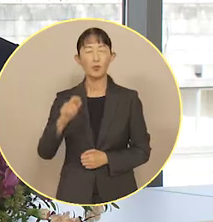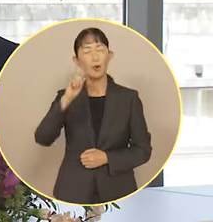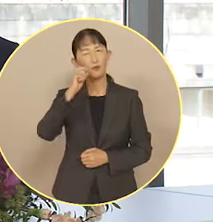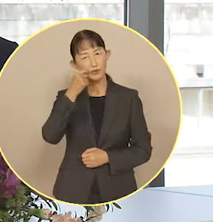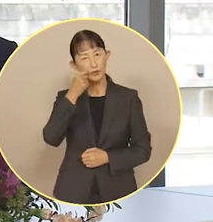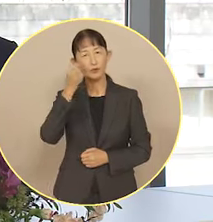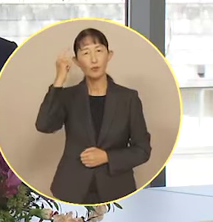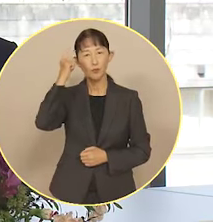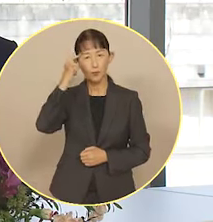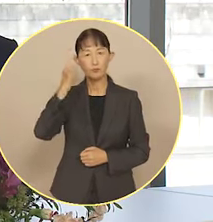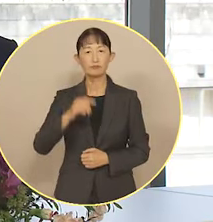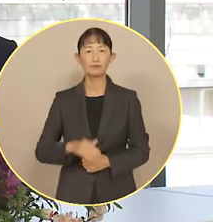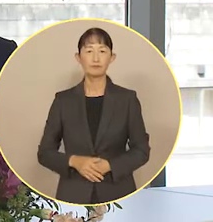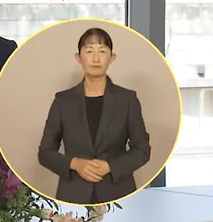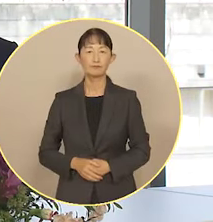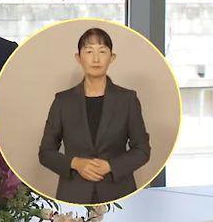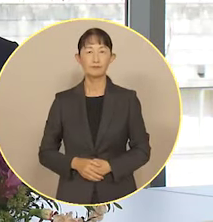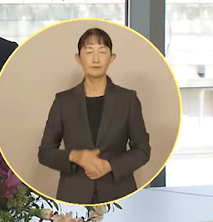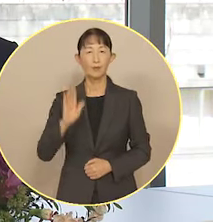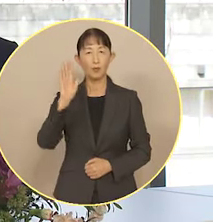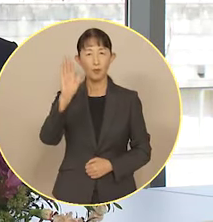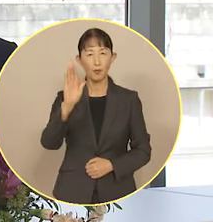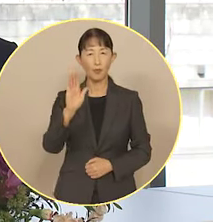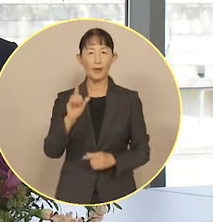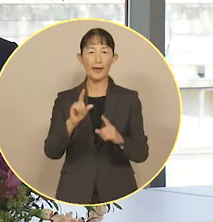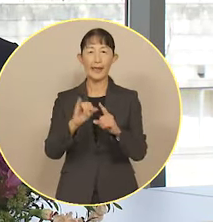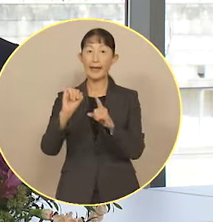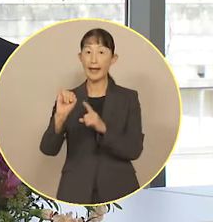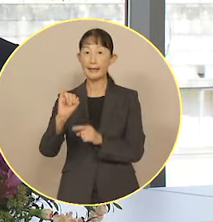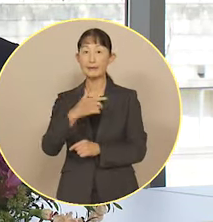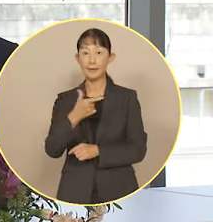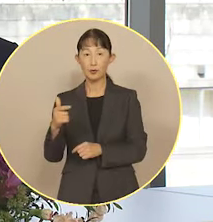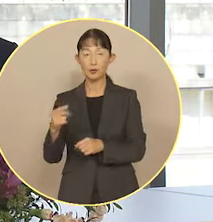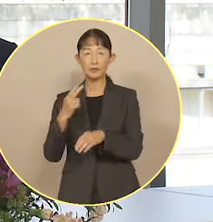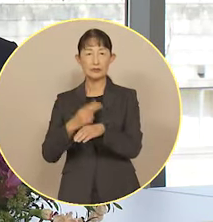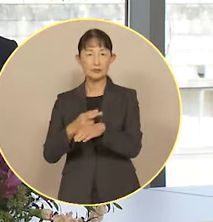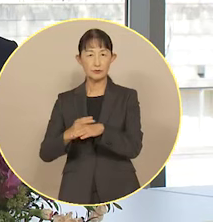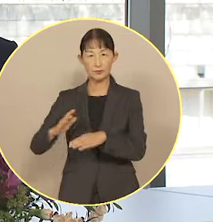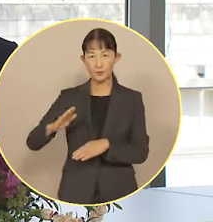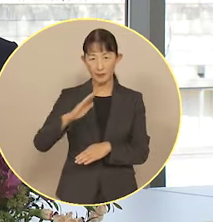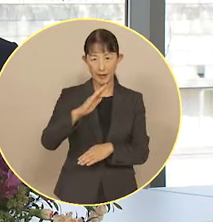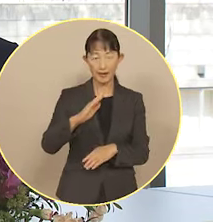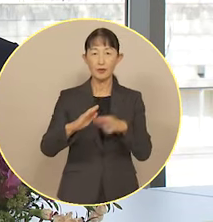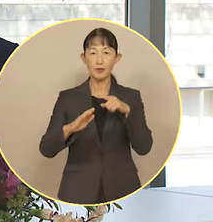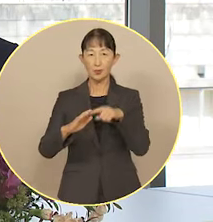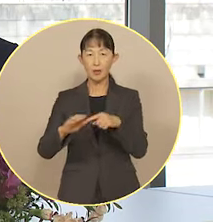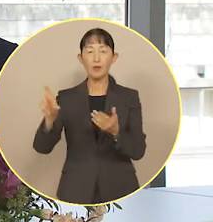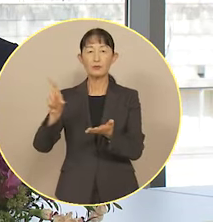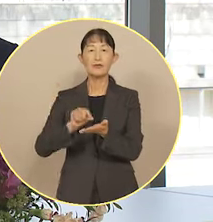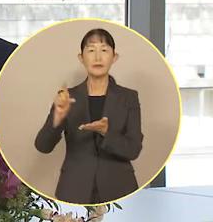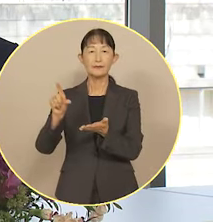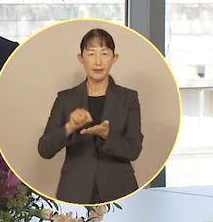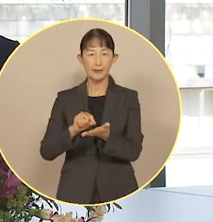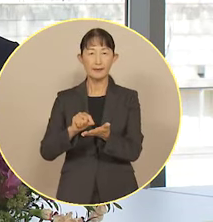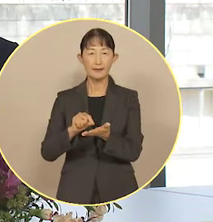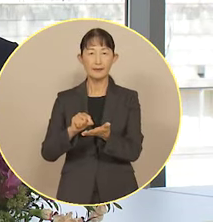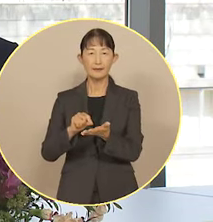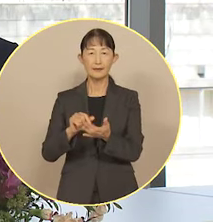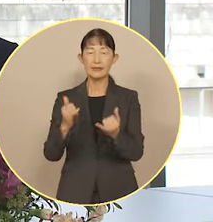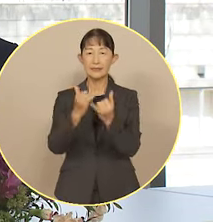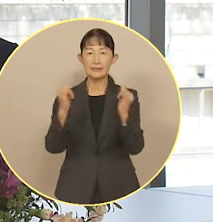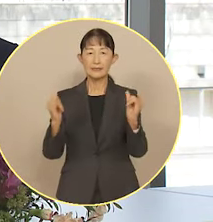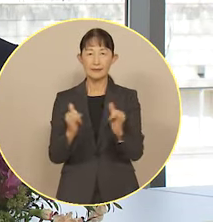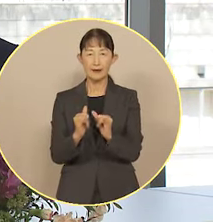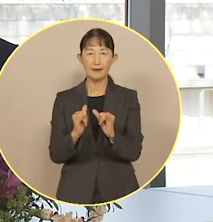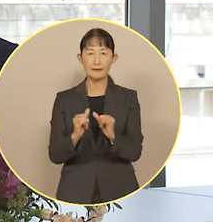無理が生じていてこれからはまAIなど技術確信もありますからそういったものを最大限に生かして社会